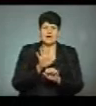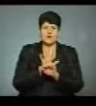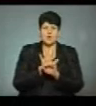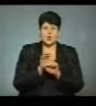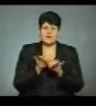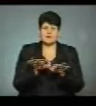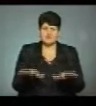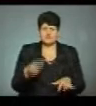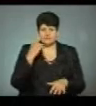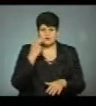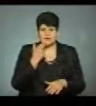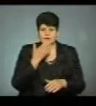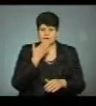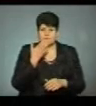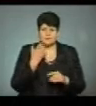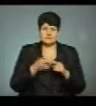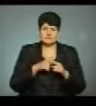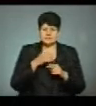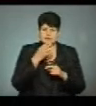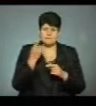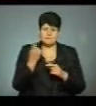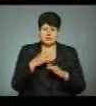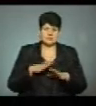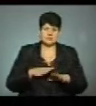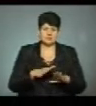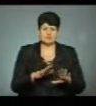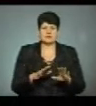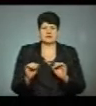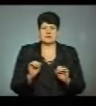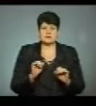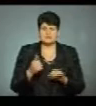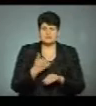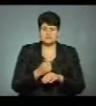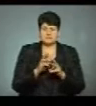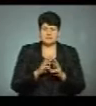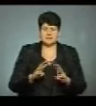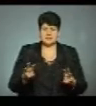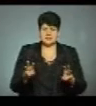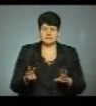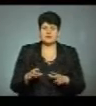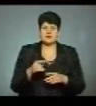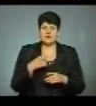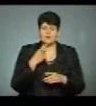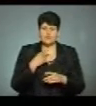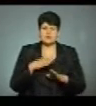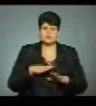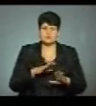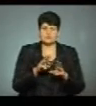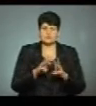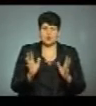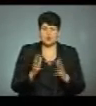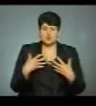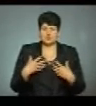Італії немає. Про це сьогодні на брифінгу повідомила перша заступниця керівника апарату прем'єр-міністра Тетяна Коврига. За словами заступника міністра охорони